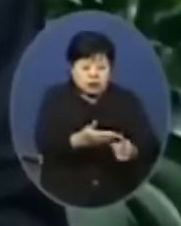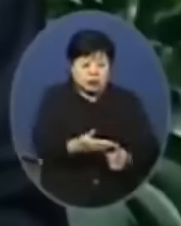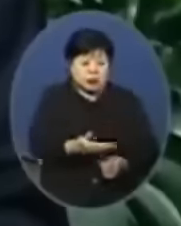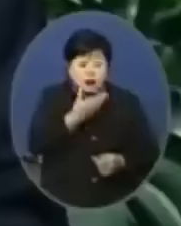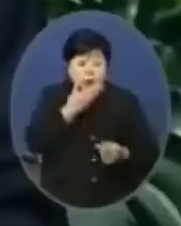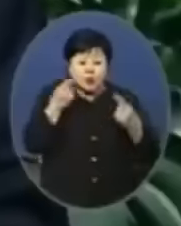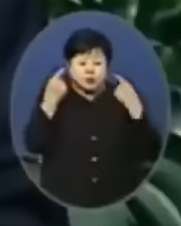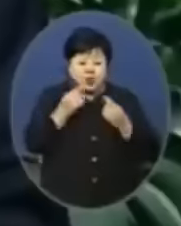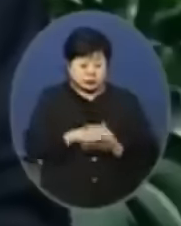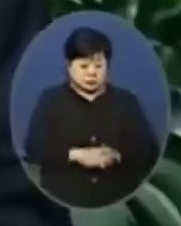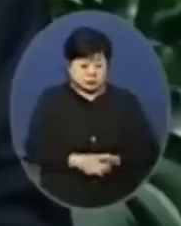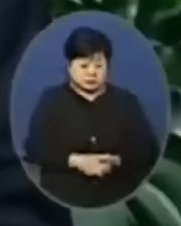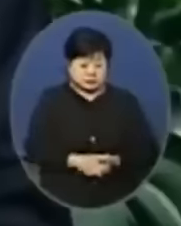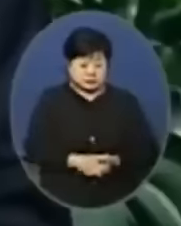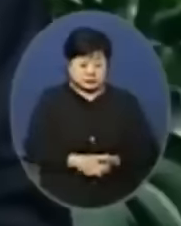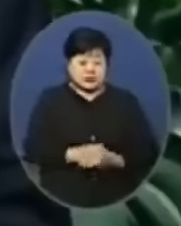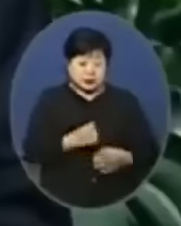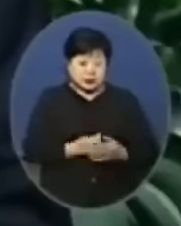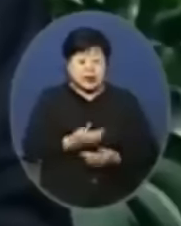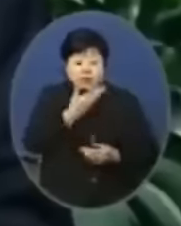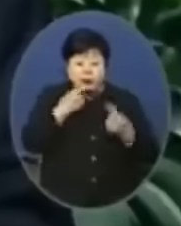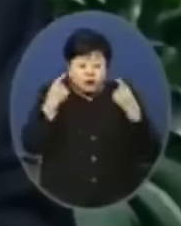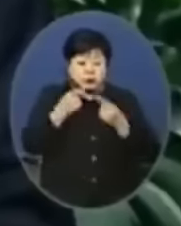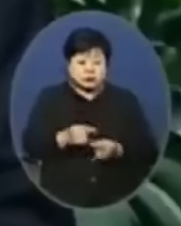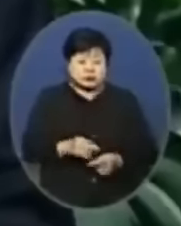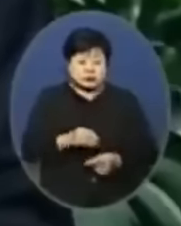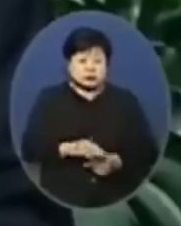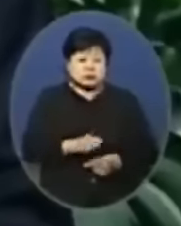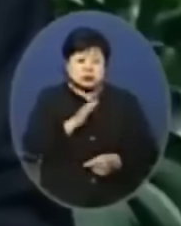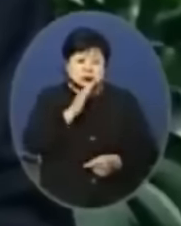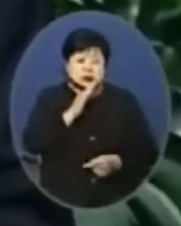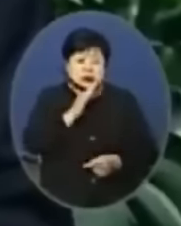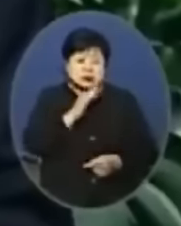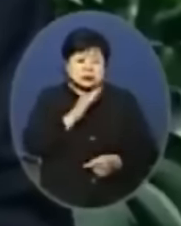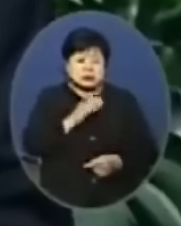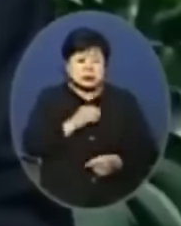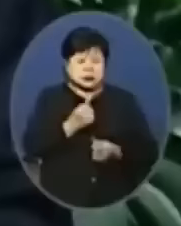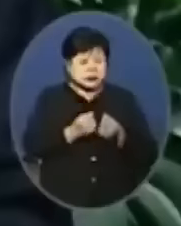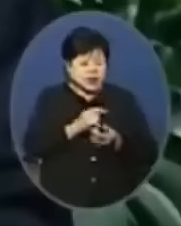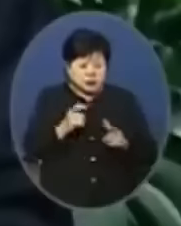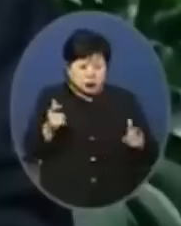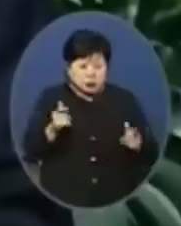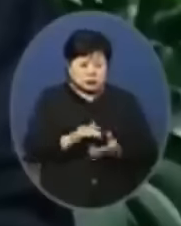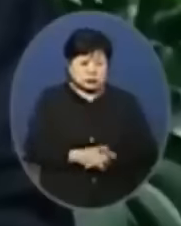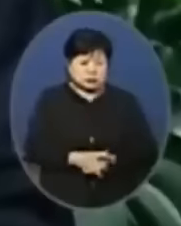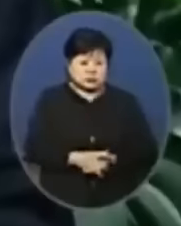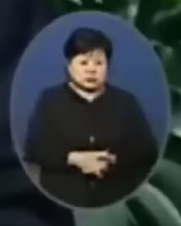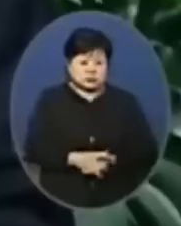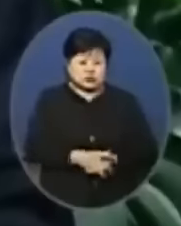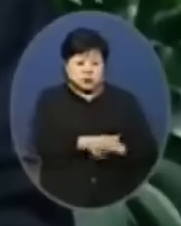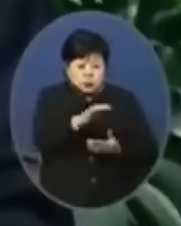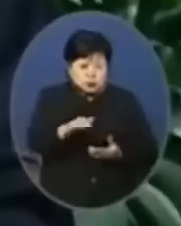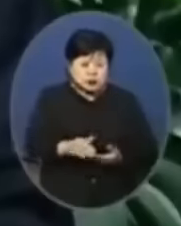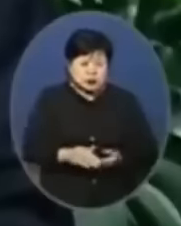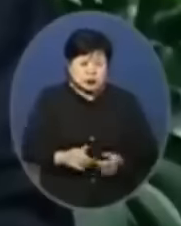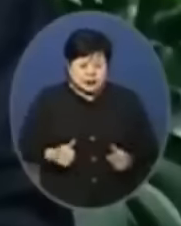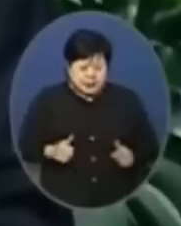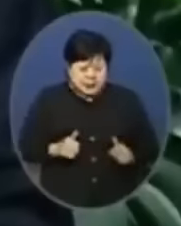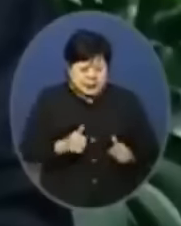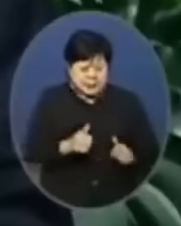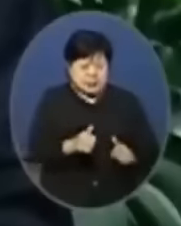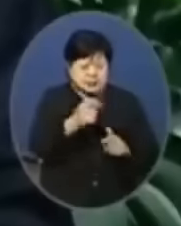복음인 것입니다. 그러므로 복음은 실제적인 것이지 이론적인 것이 아닙니다. 우리가 있는 힘을